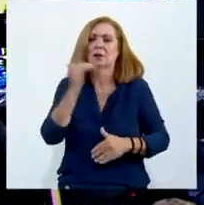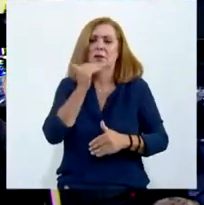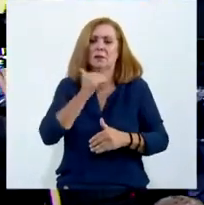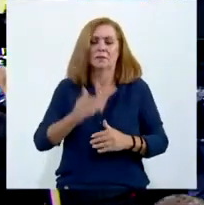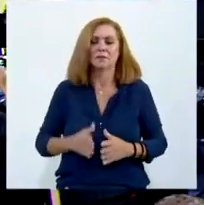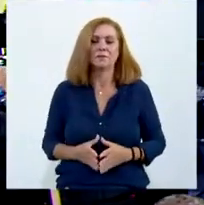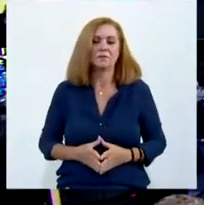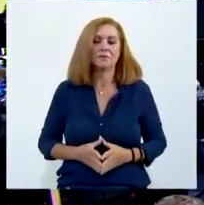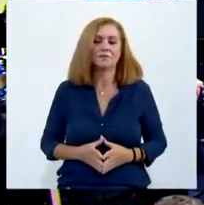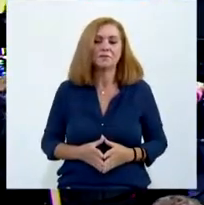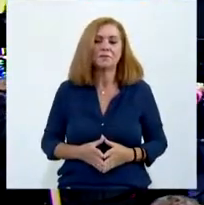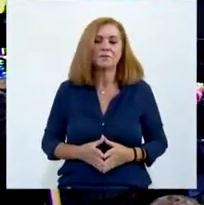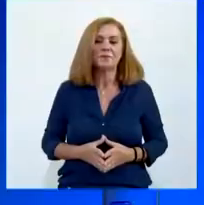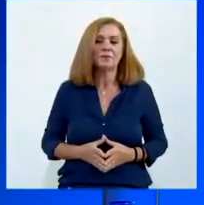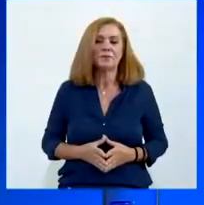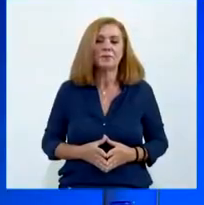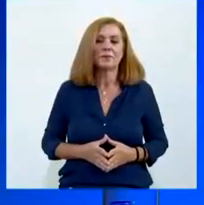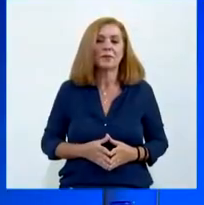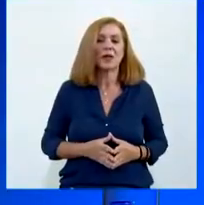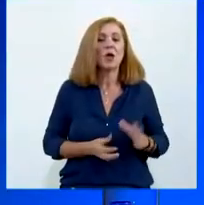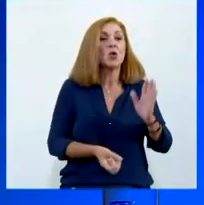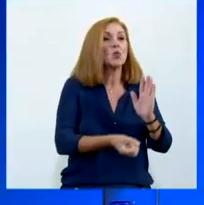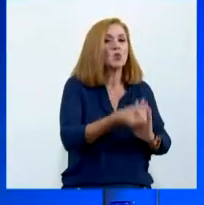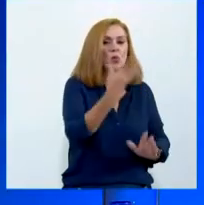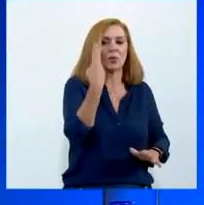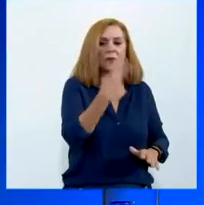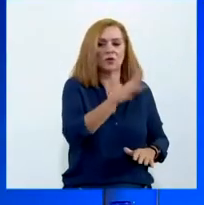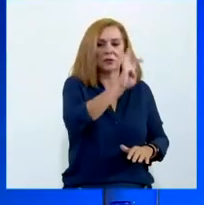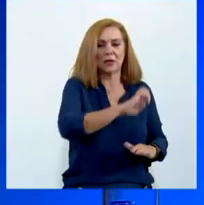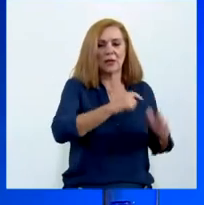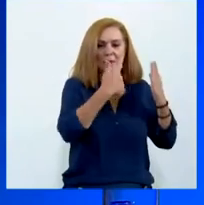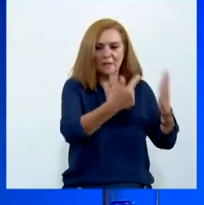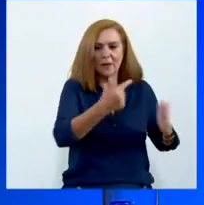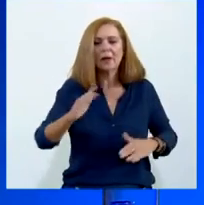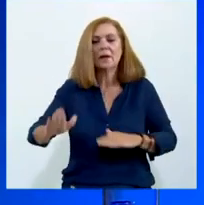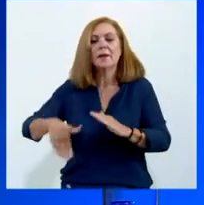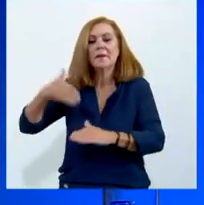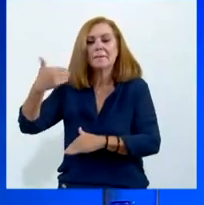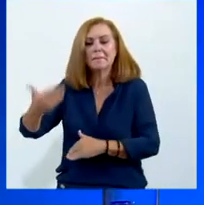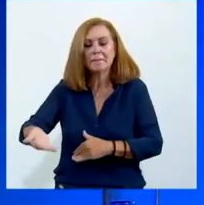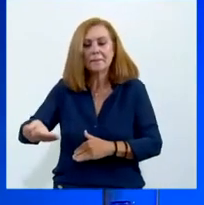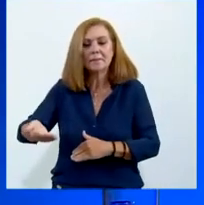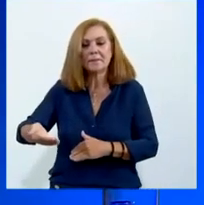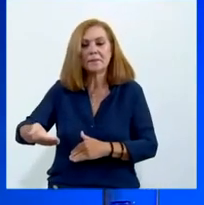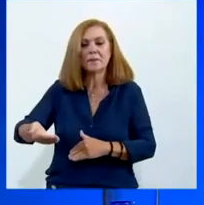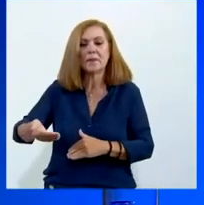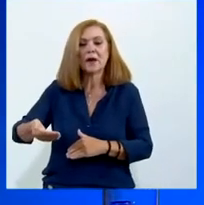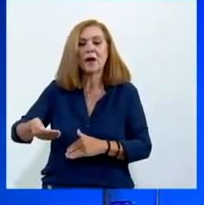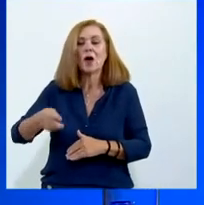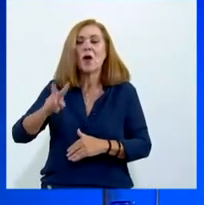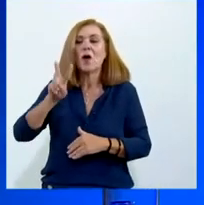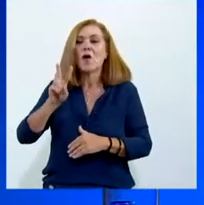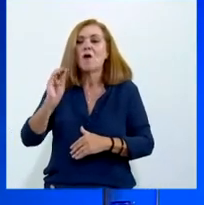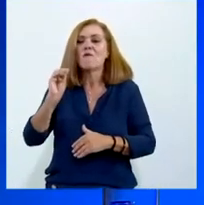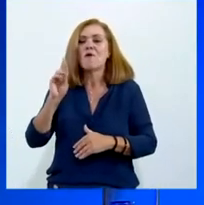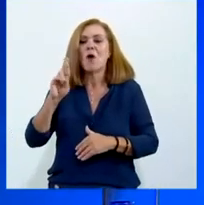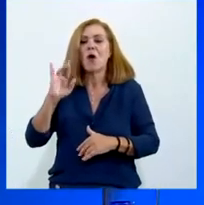Η Βίκη Σαμαρά από το News 247 και ακολουθεί ο Τάσος Τασούλας από το